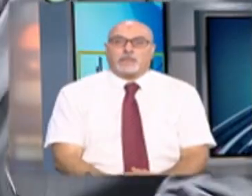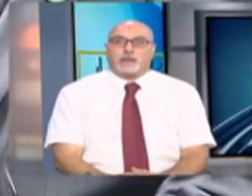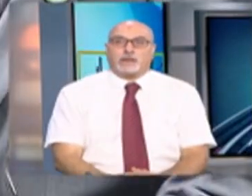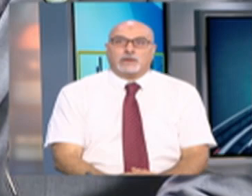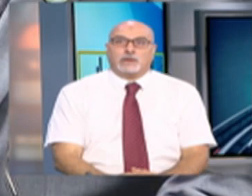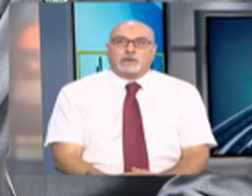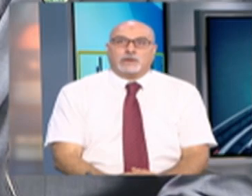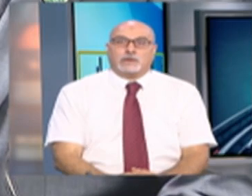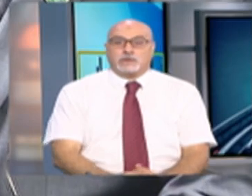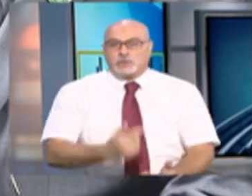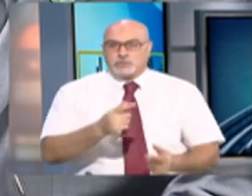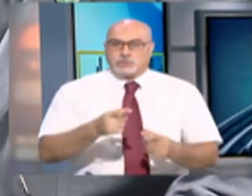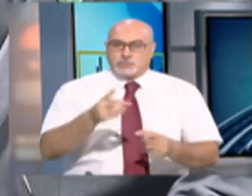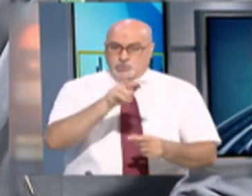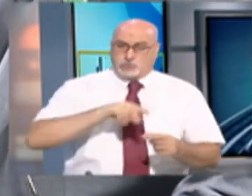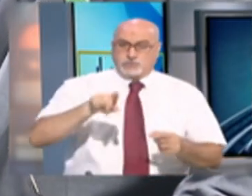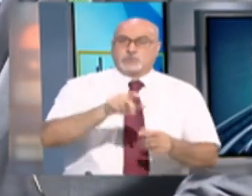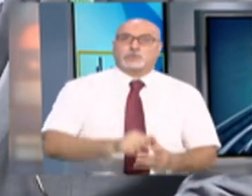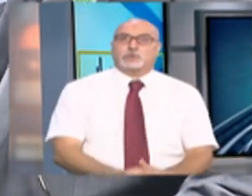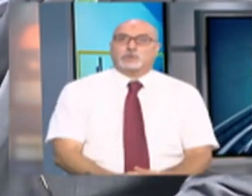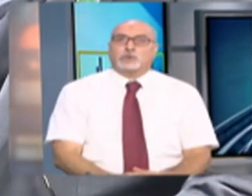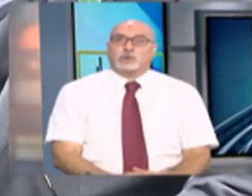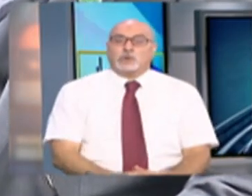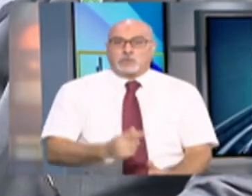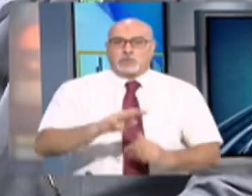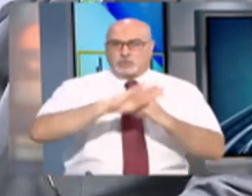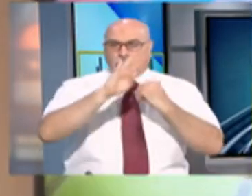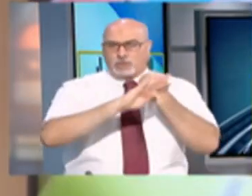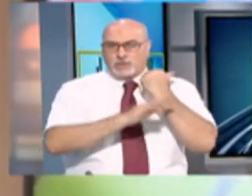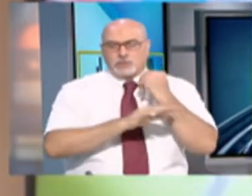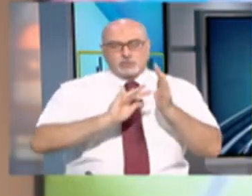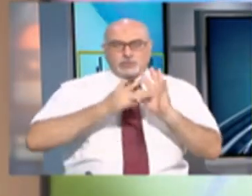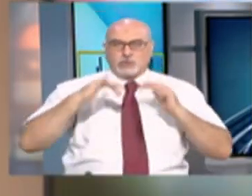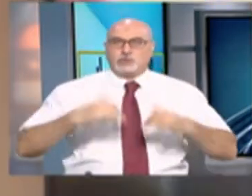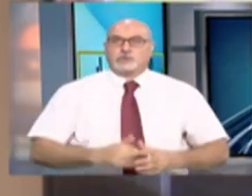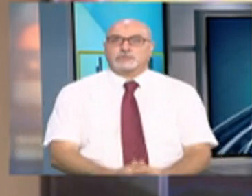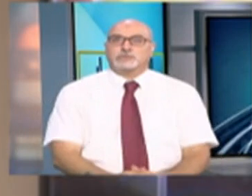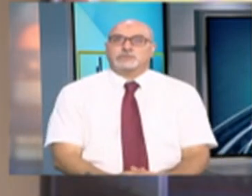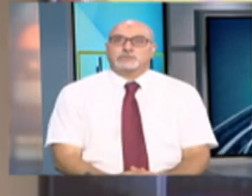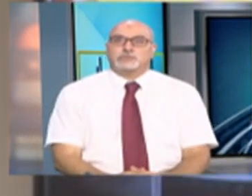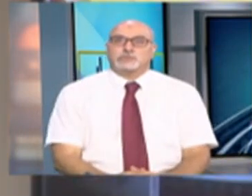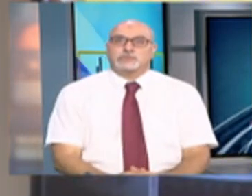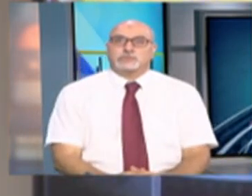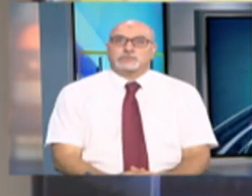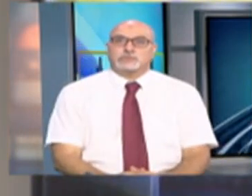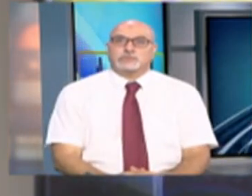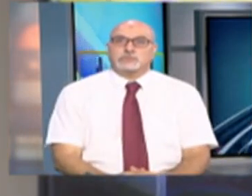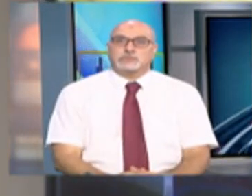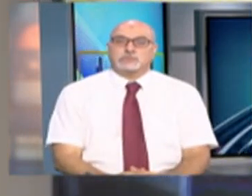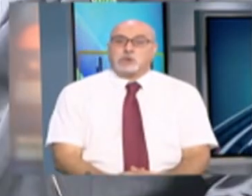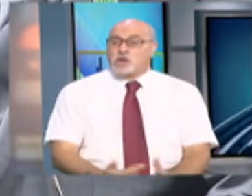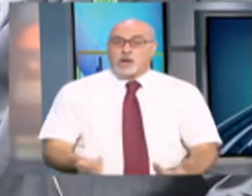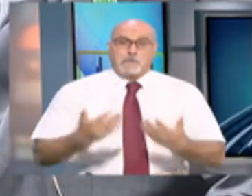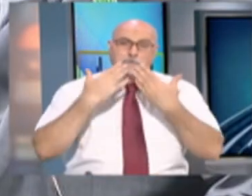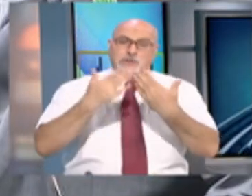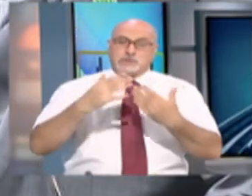حد ذاتها تحسب لكم وتحسب للإطارات الجزائريين. ده هو، ونشكر اللي قاموا على